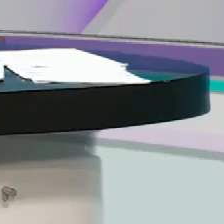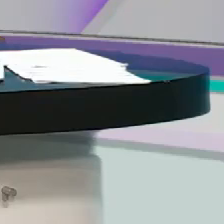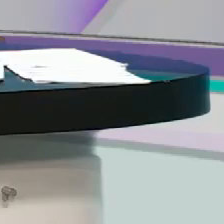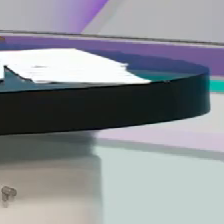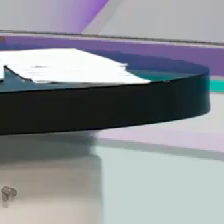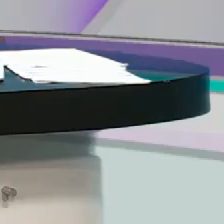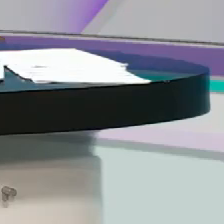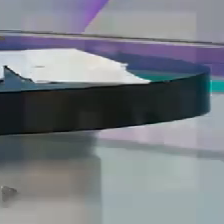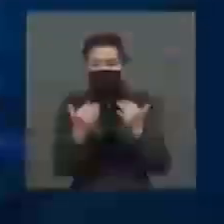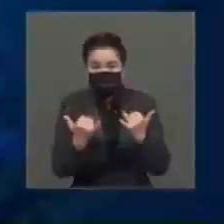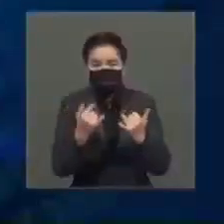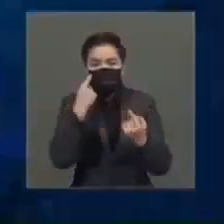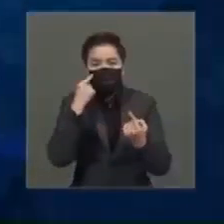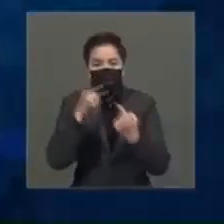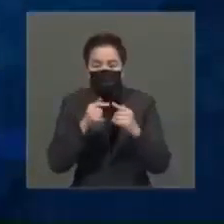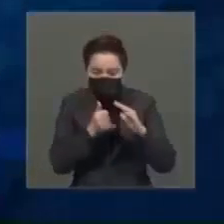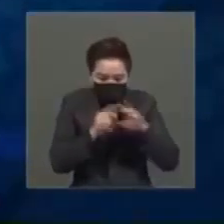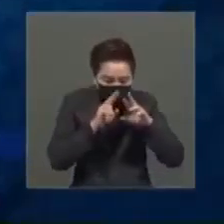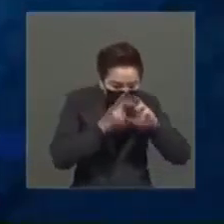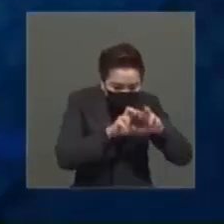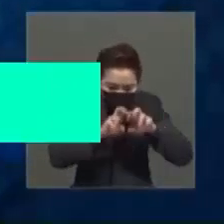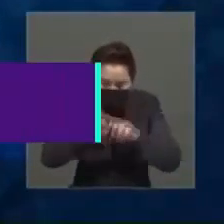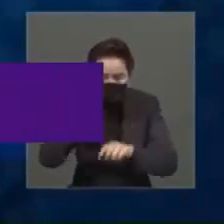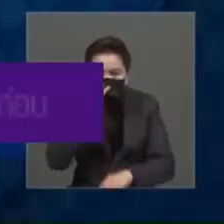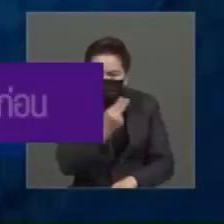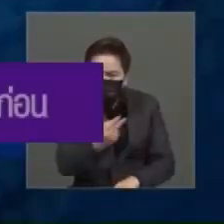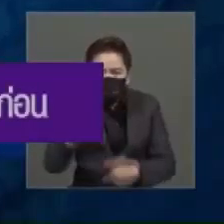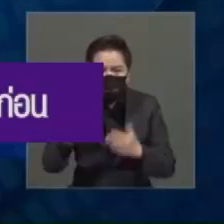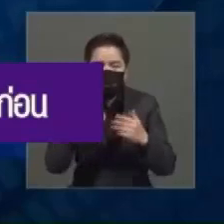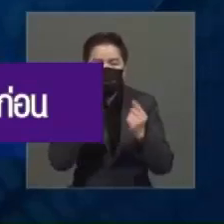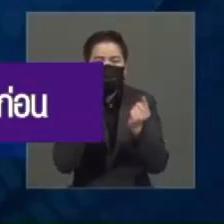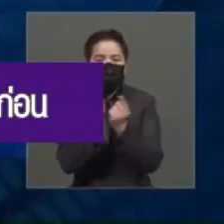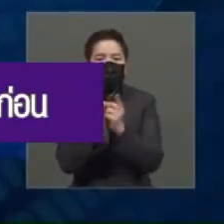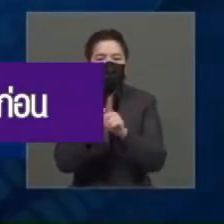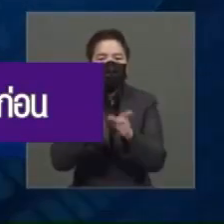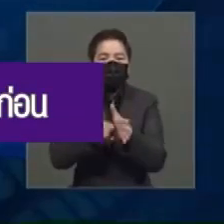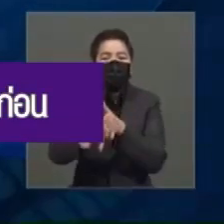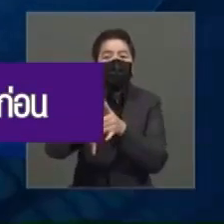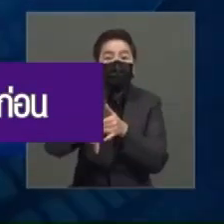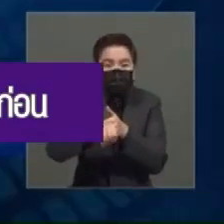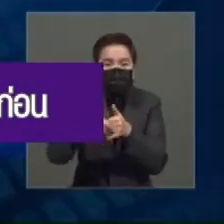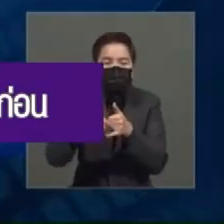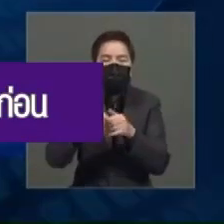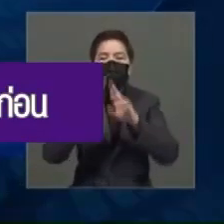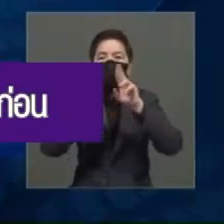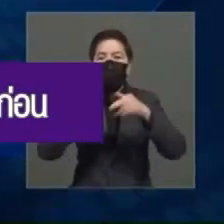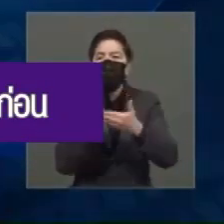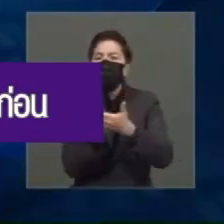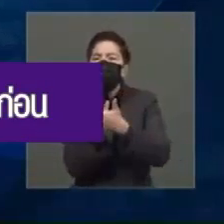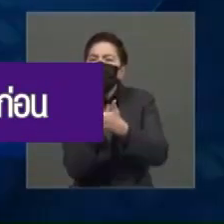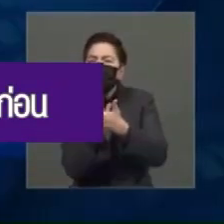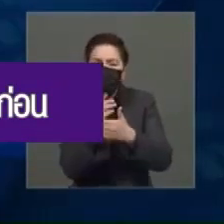วัชรสินธุ์นะครับจึงเป็นการแถลงสถานการณ์เอาโควิชประจำวันนะครับประเด็นสำคัญเรื่องหนึ่งที่มีการพูดถึงก็คือ